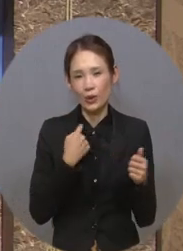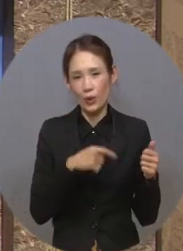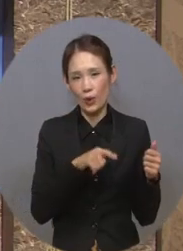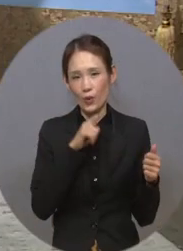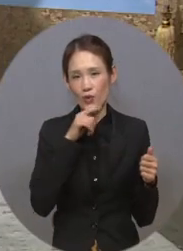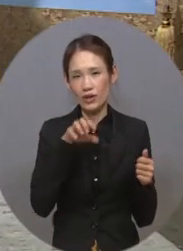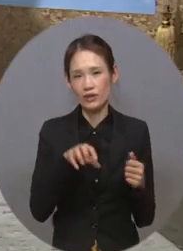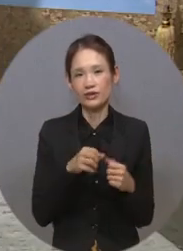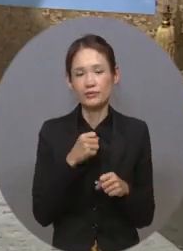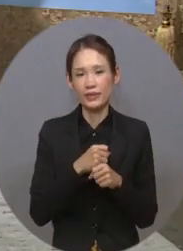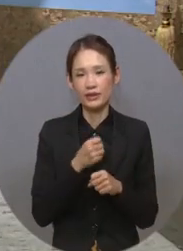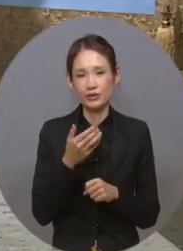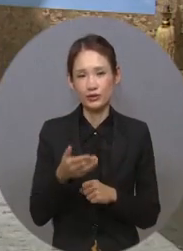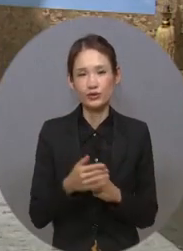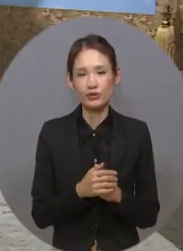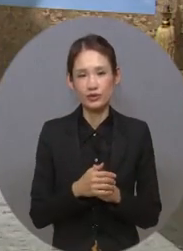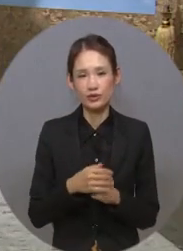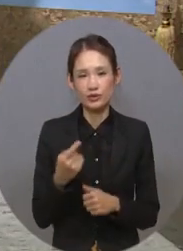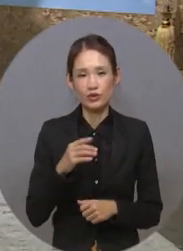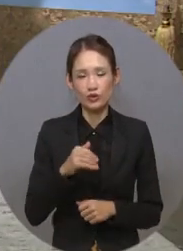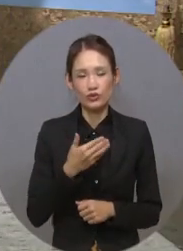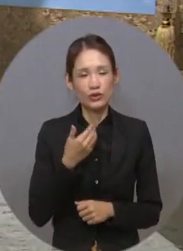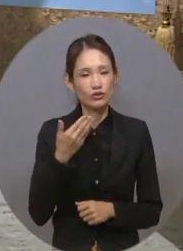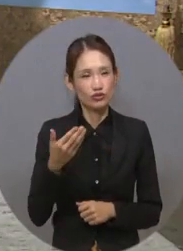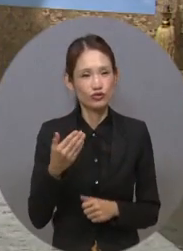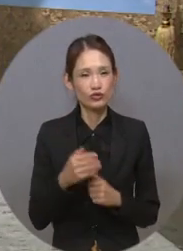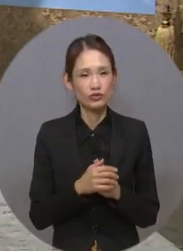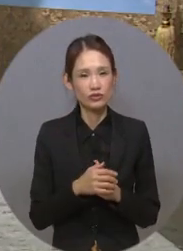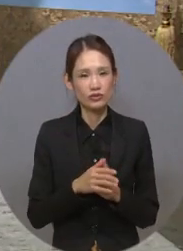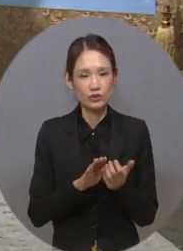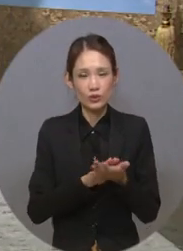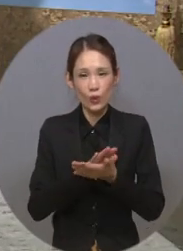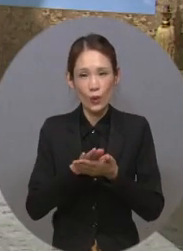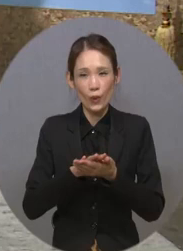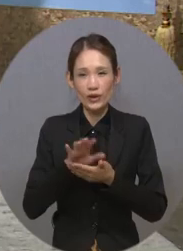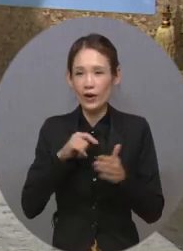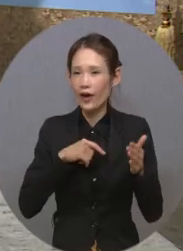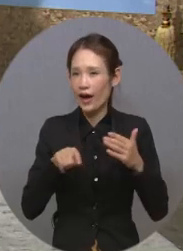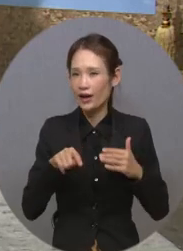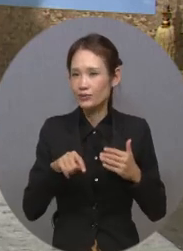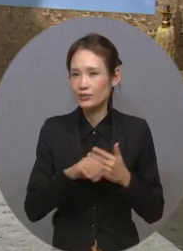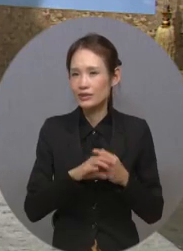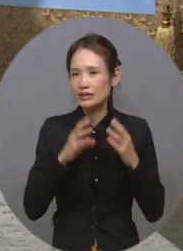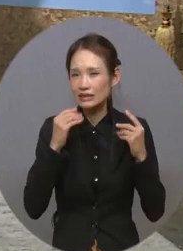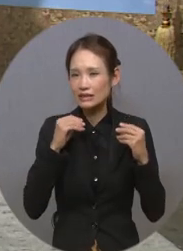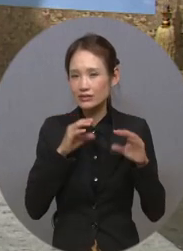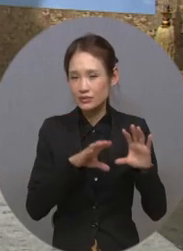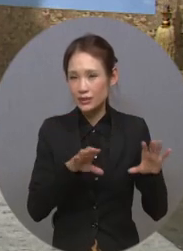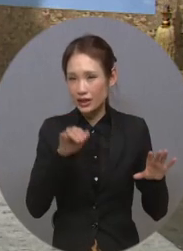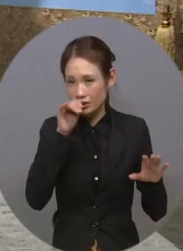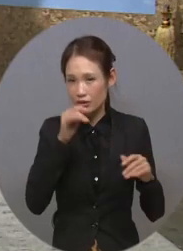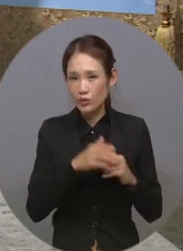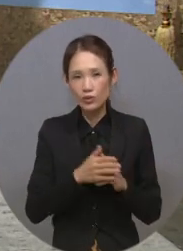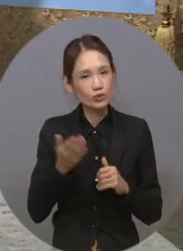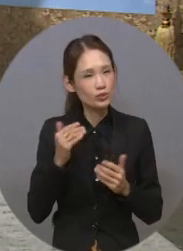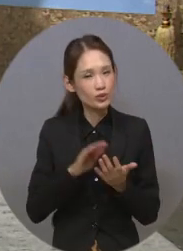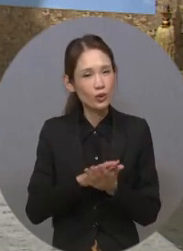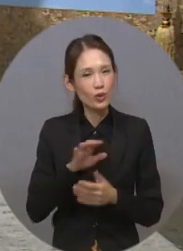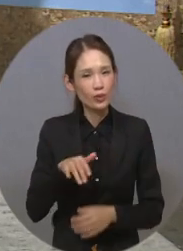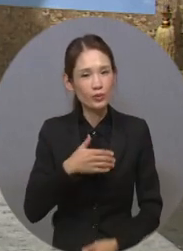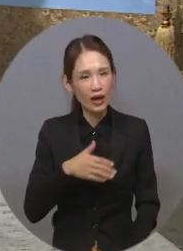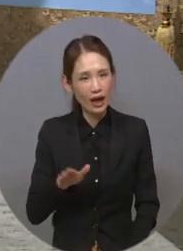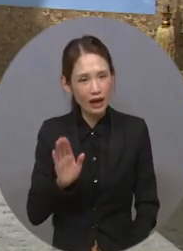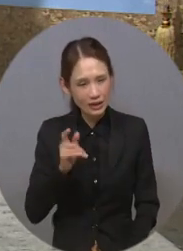만들어주고 싶죠. 그러니까요. 90년대만 하더라도 그렇죠. 놀이터 가면 흙을 만질 수 있었거든요. 그렇죠. 예. 근데 요즘은 놀이터 가면 흙을 만질 수가